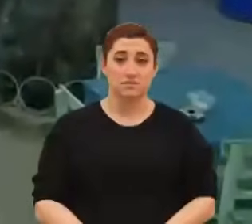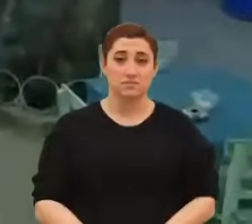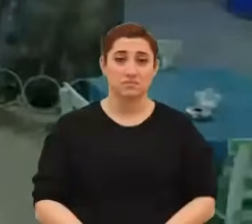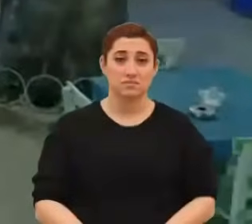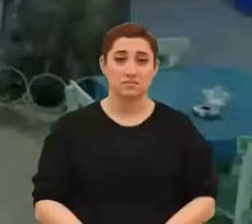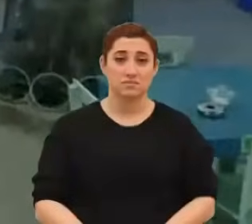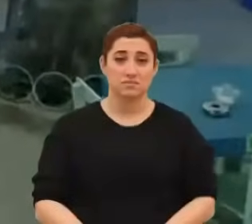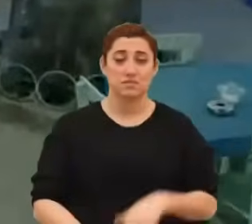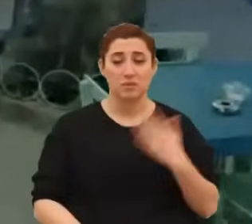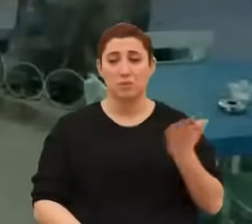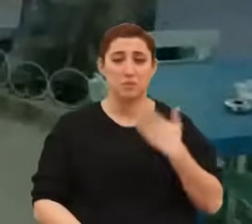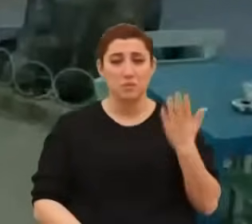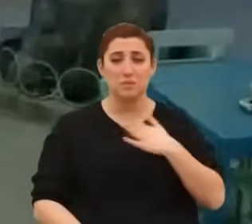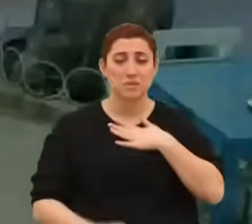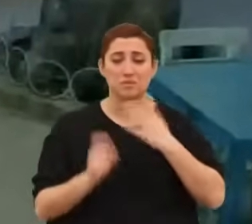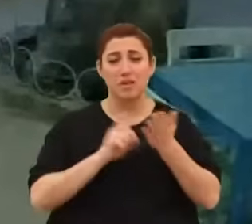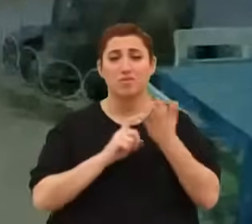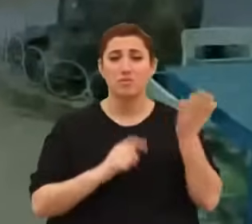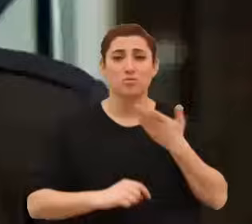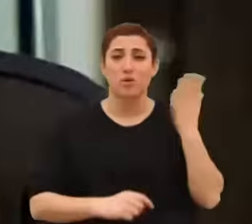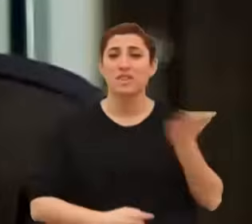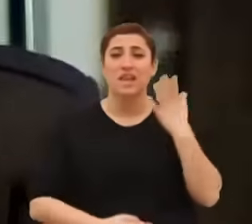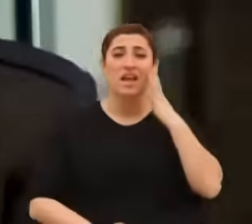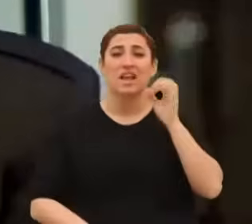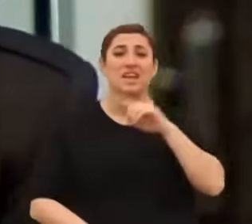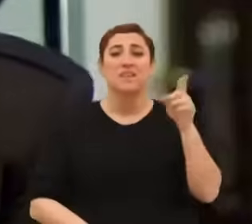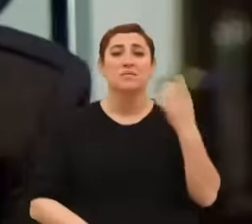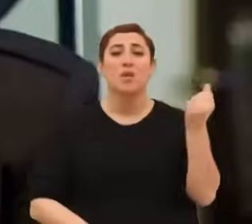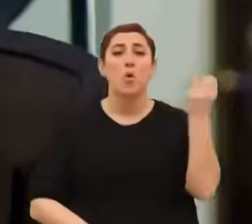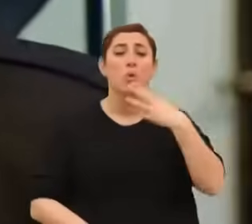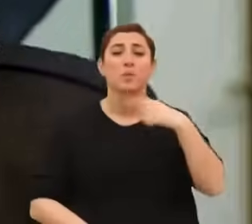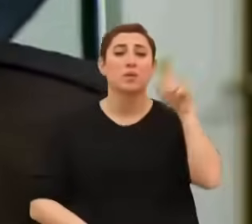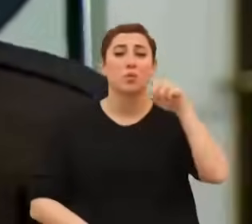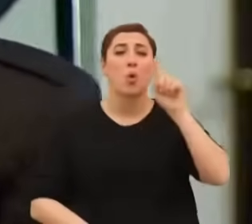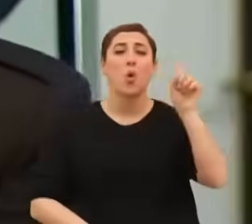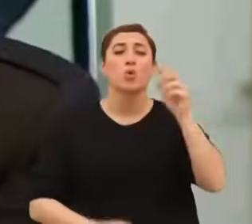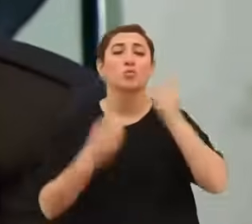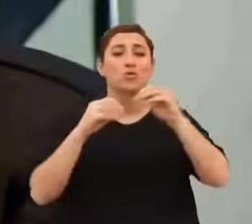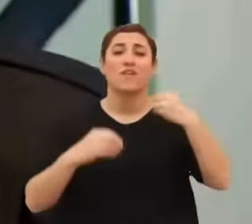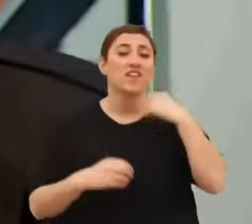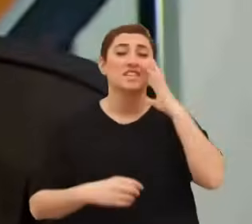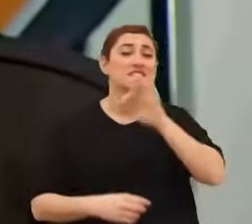Oy, oy beni tavuğum, oy. Daha kim bana 10 tane yumurta verecek?